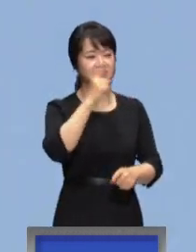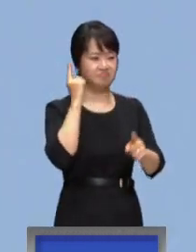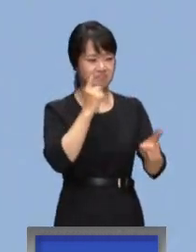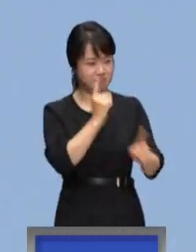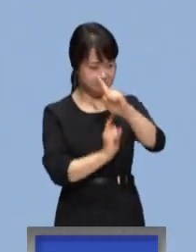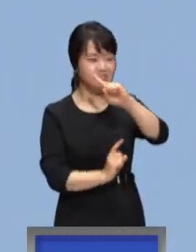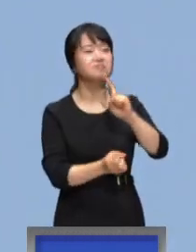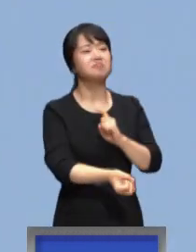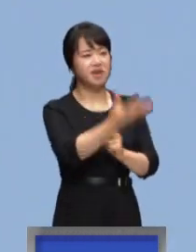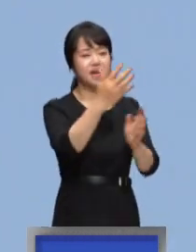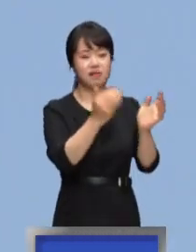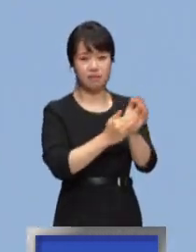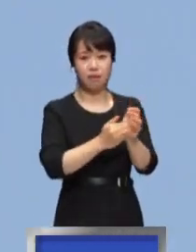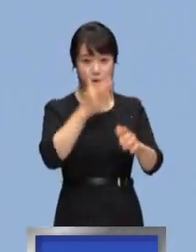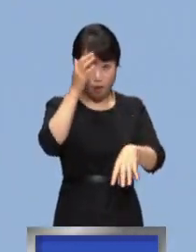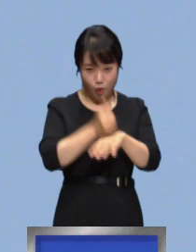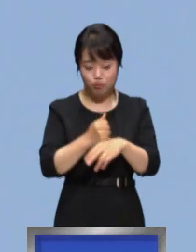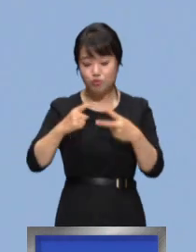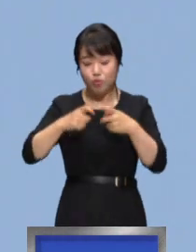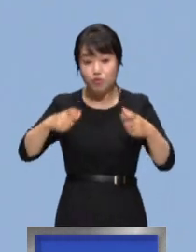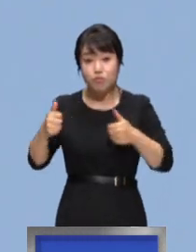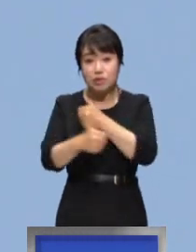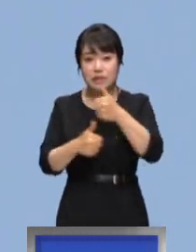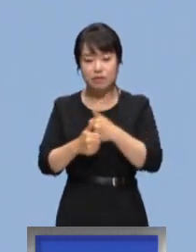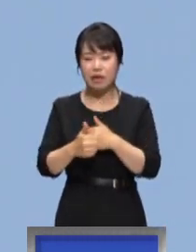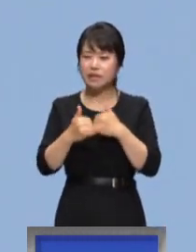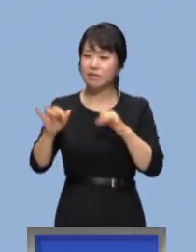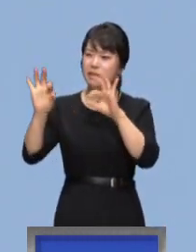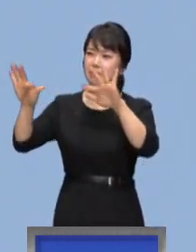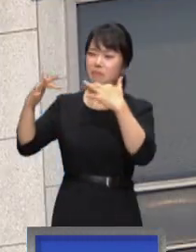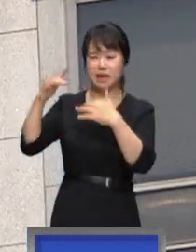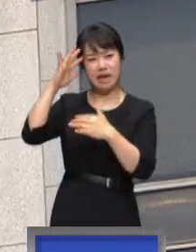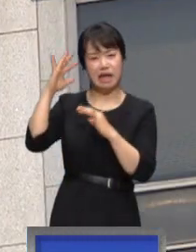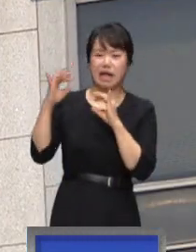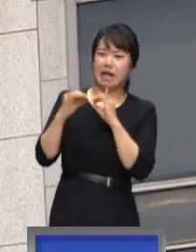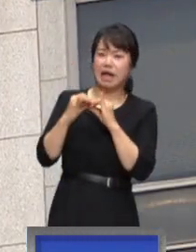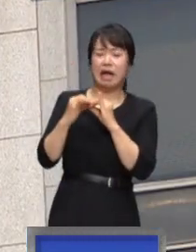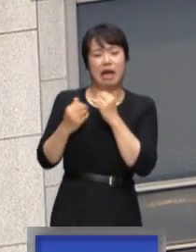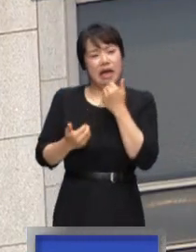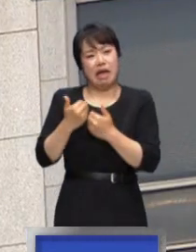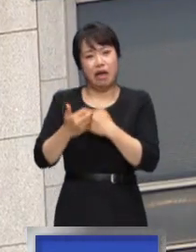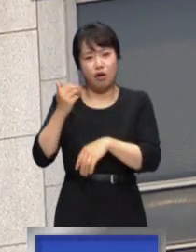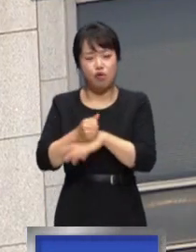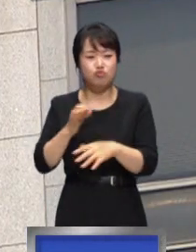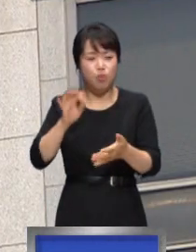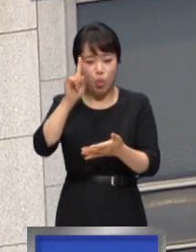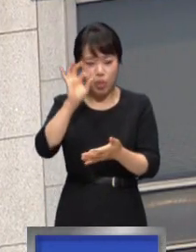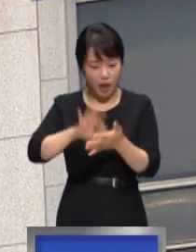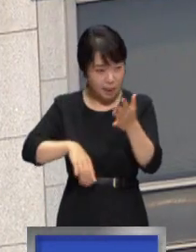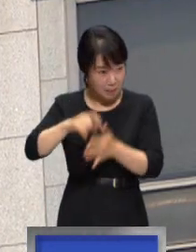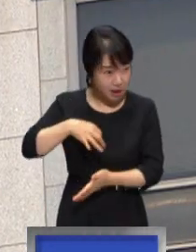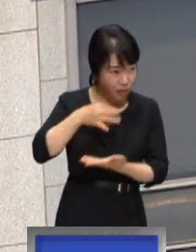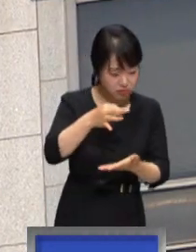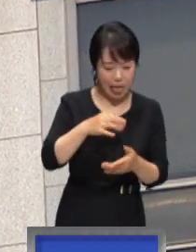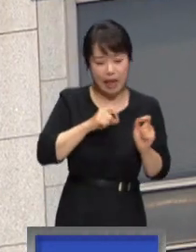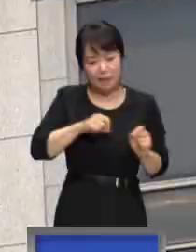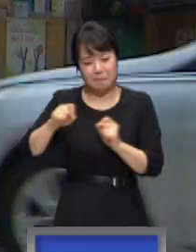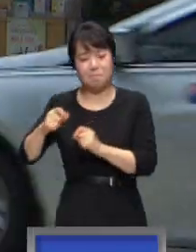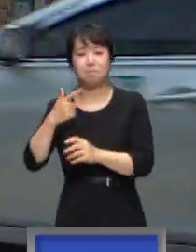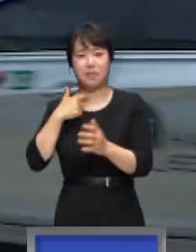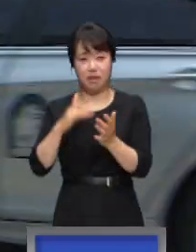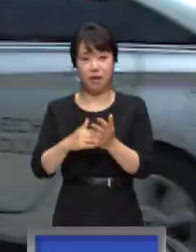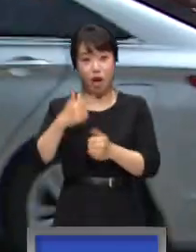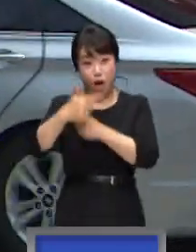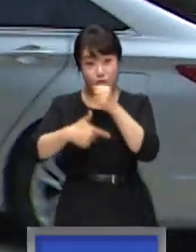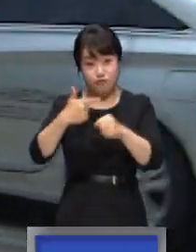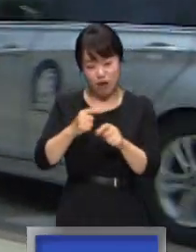당시 동대문구와 구의회는 주민 반감을 이유로 부당이득금 지급을 미룹니다. 6년 가까이